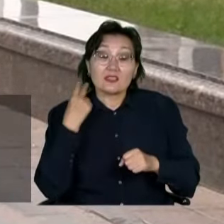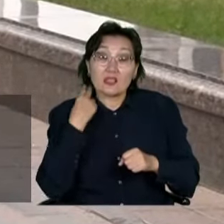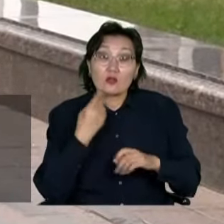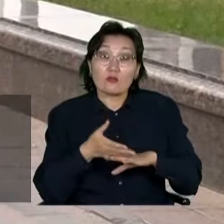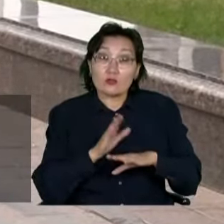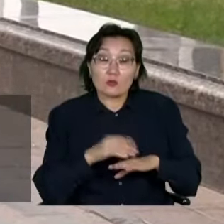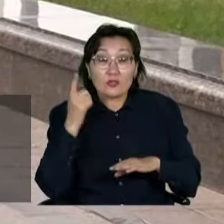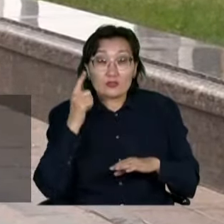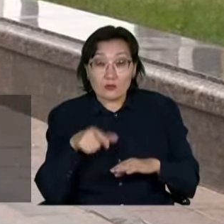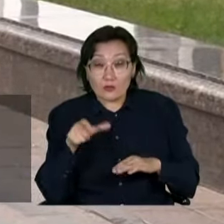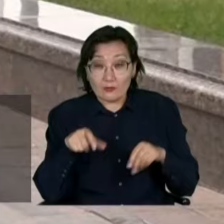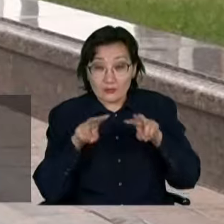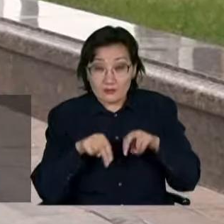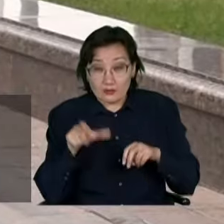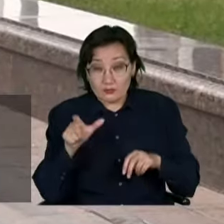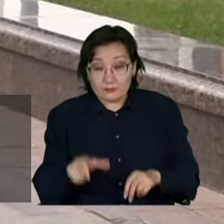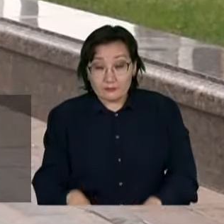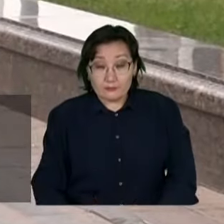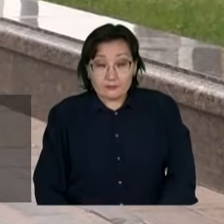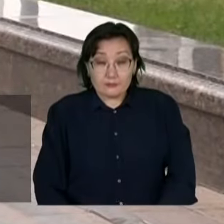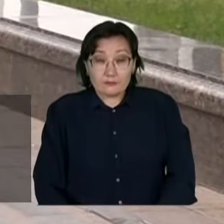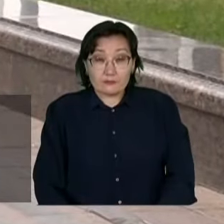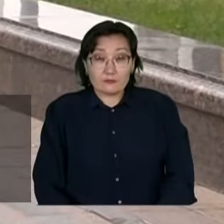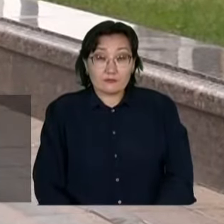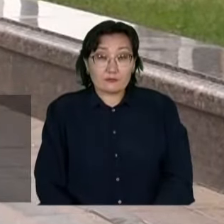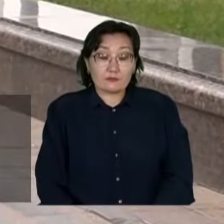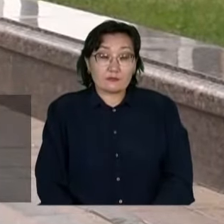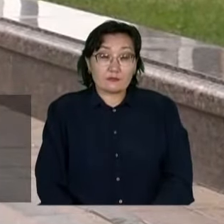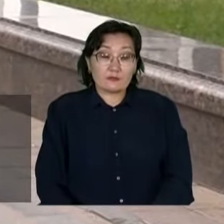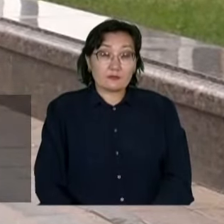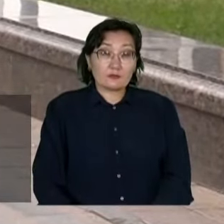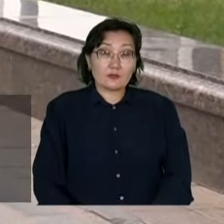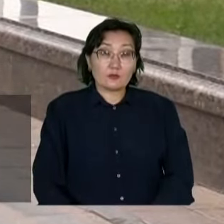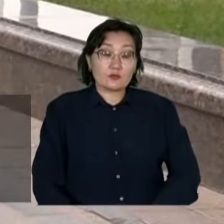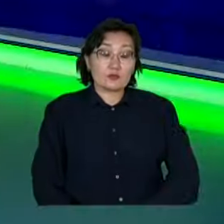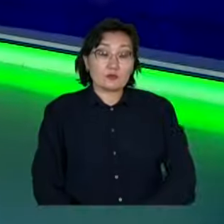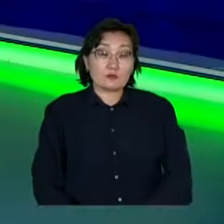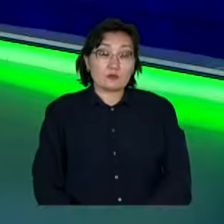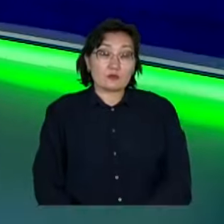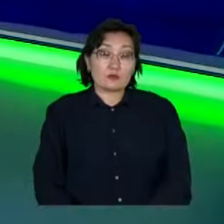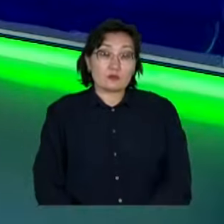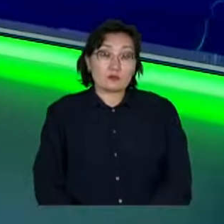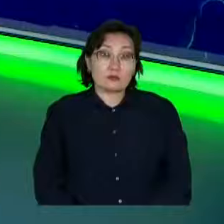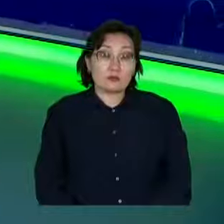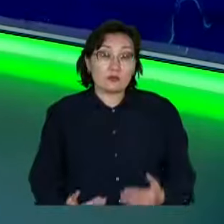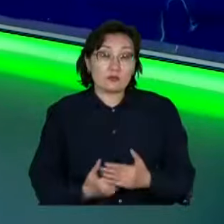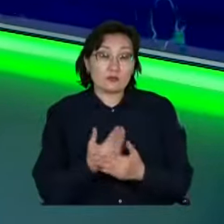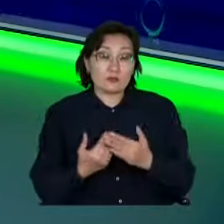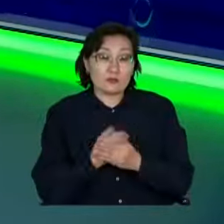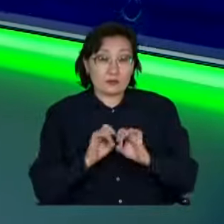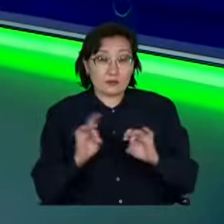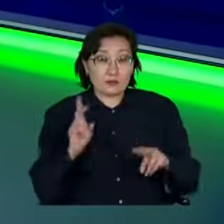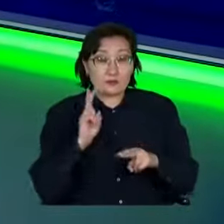клиента. Асимжан Джузбаева, Даниар Омар, Дастан Темирбекулы, телеканал Алматы, Астана. На этом наш выпуск